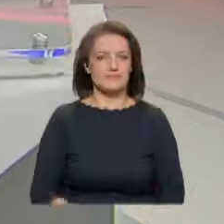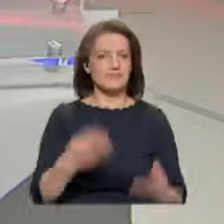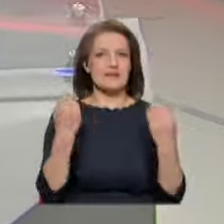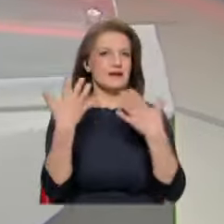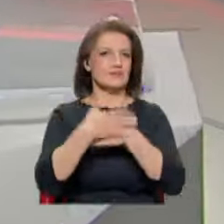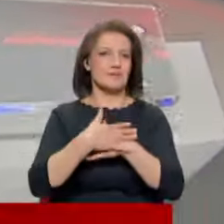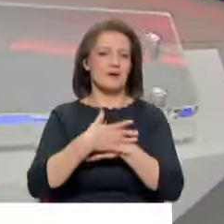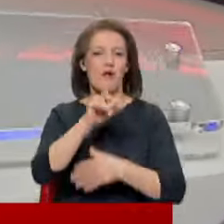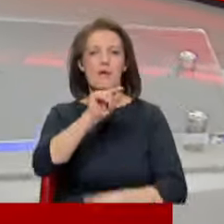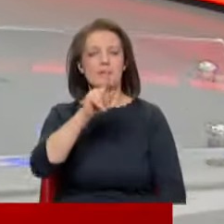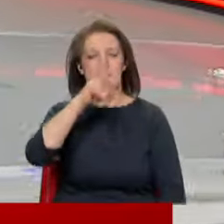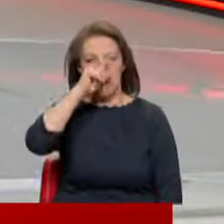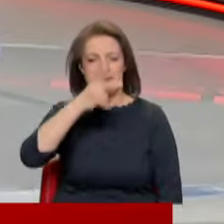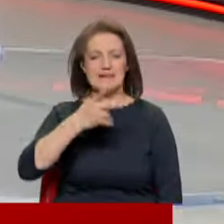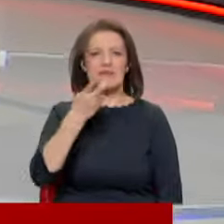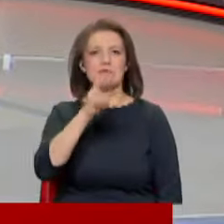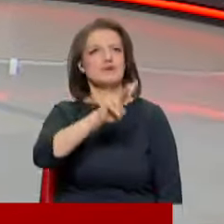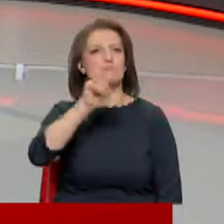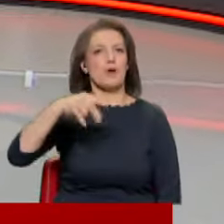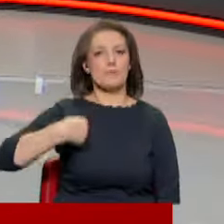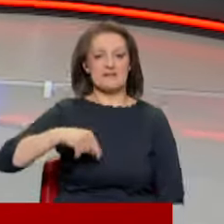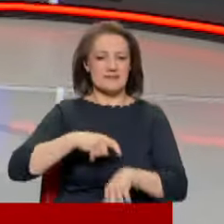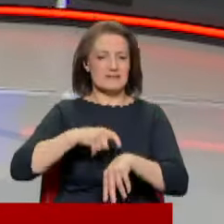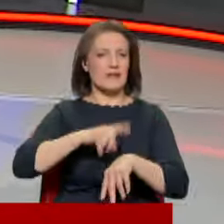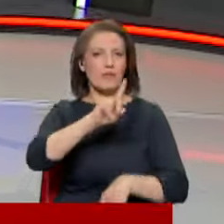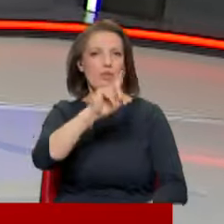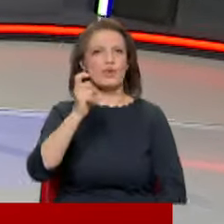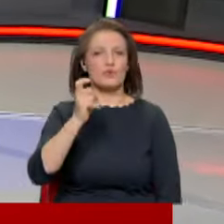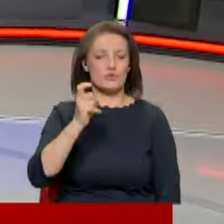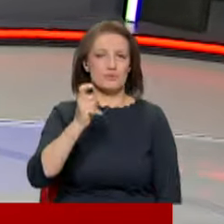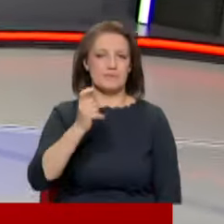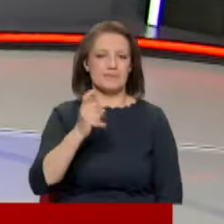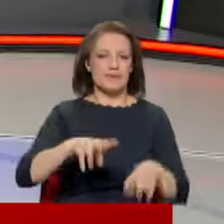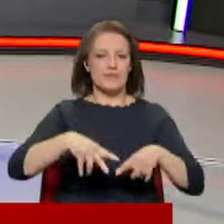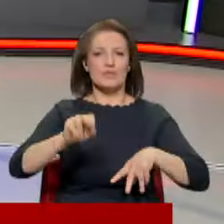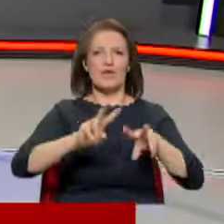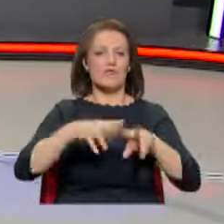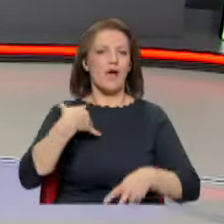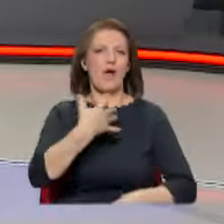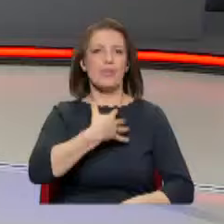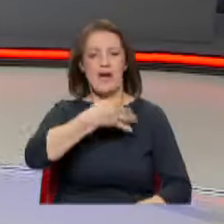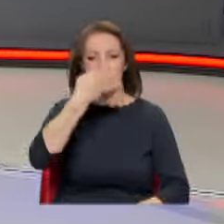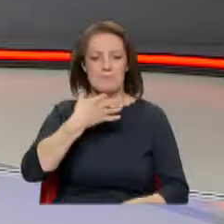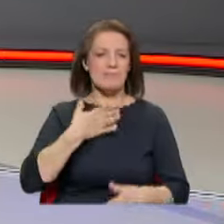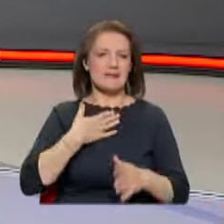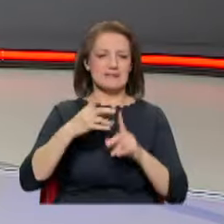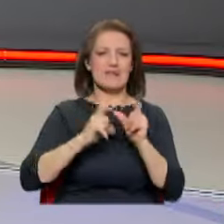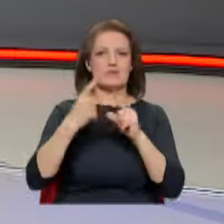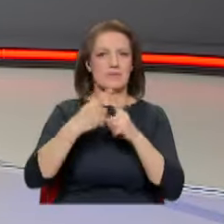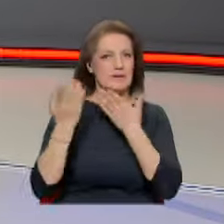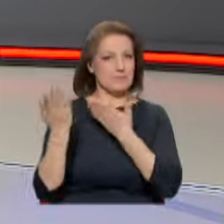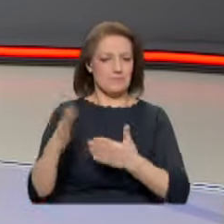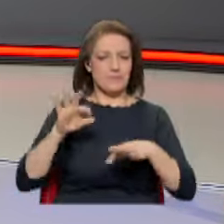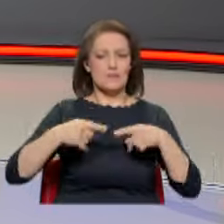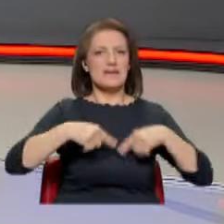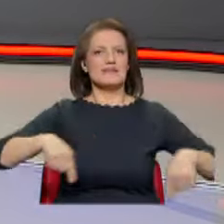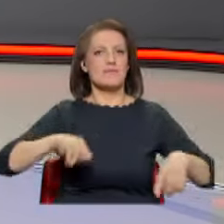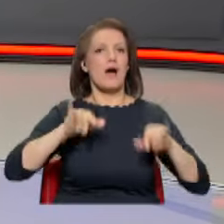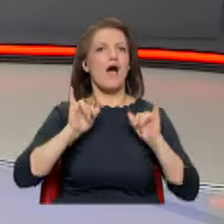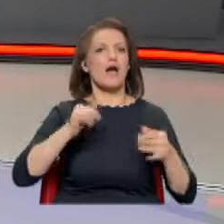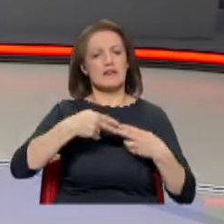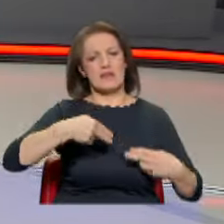İyi akşamlar. 11 Mart 2024 Pazartesi saat 19. Now Ana Haber'desiniz. Ben Selçuk Tepeli ve bugünkü etiketimiz aynı